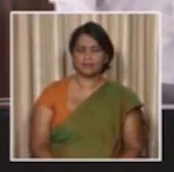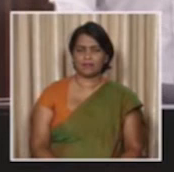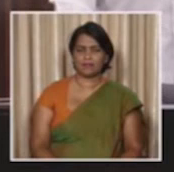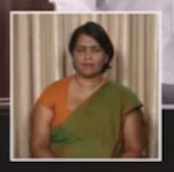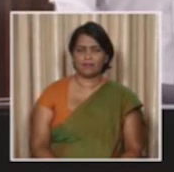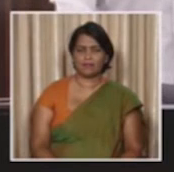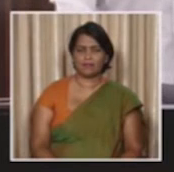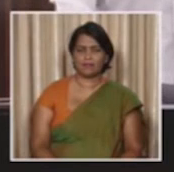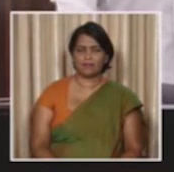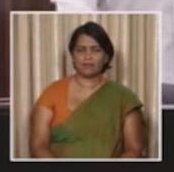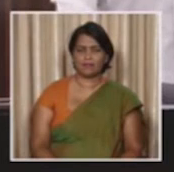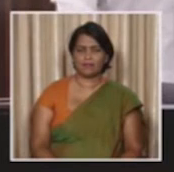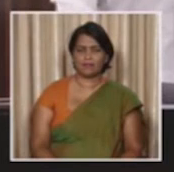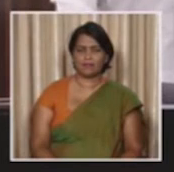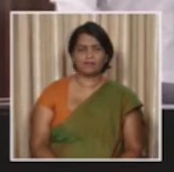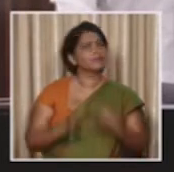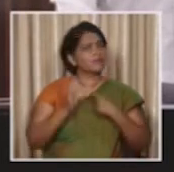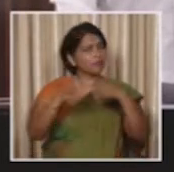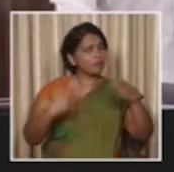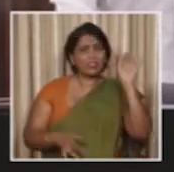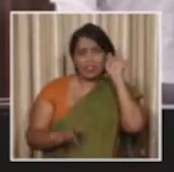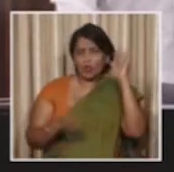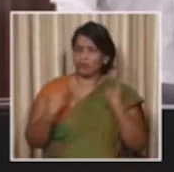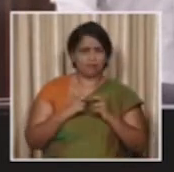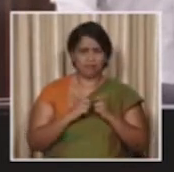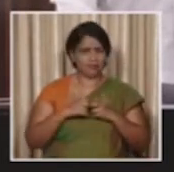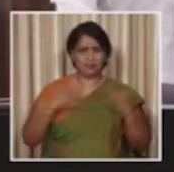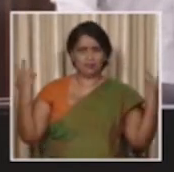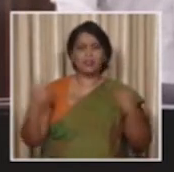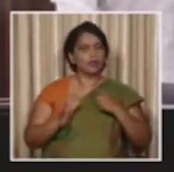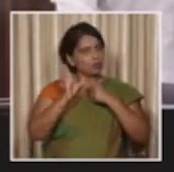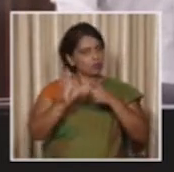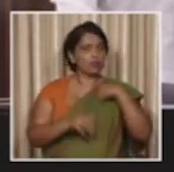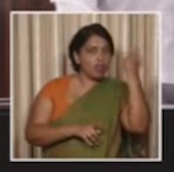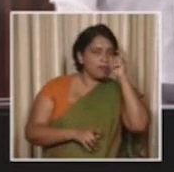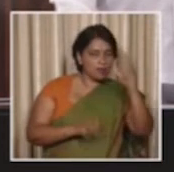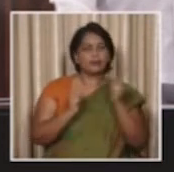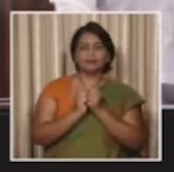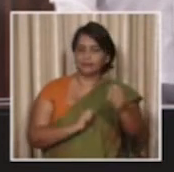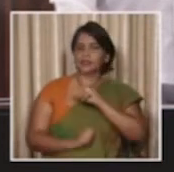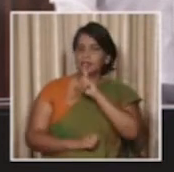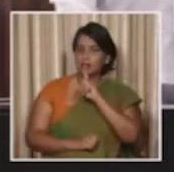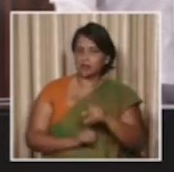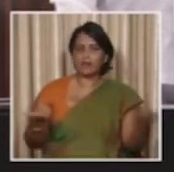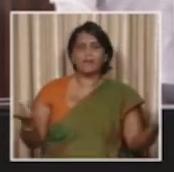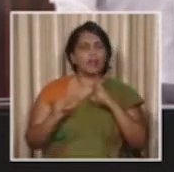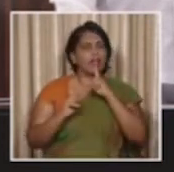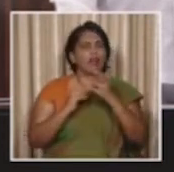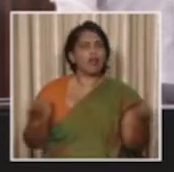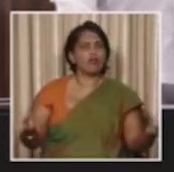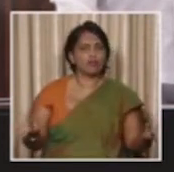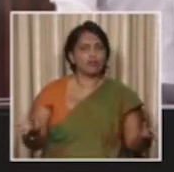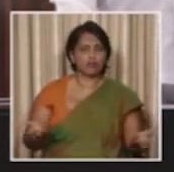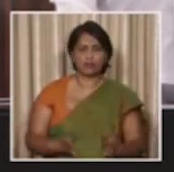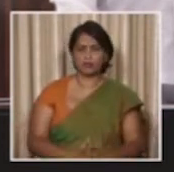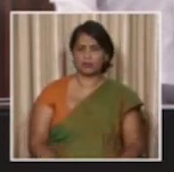උත්තරයක් දුන්නා. ඇහුන් නැත්තම් කරන්න දෙයක් නෑ. උත්තරයක් දුන්නා. මේ ගැන හොයලා බල අවශ්‍ය කටයුතු කරන්නම් කියලා. වෙන මොකද්ද කරන්න කියන්නේ?